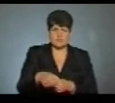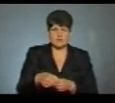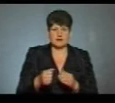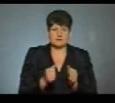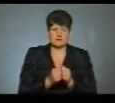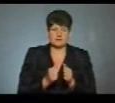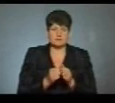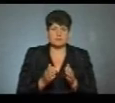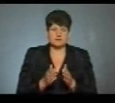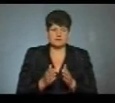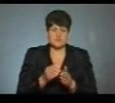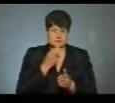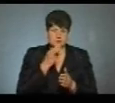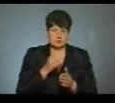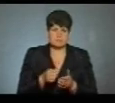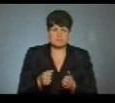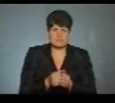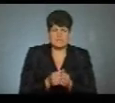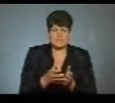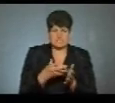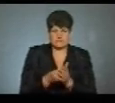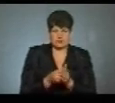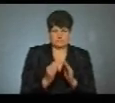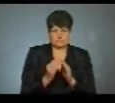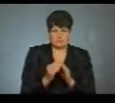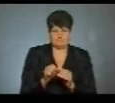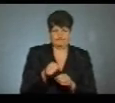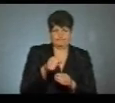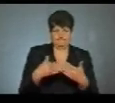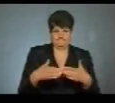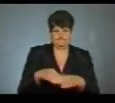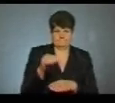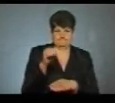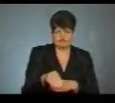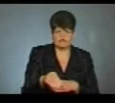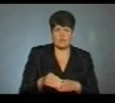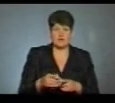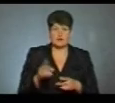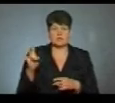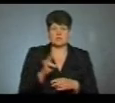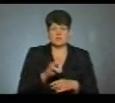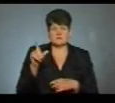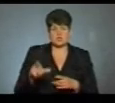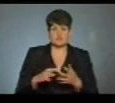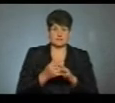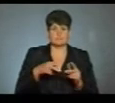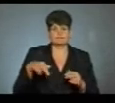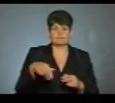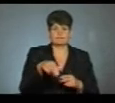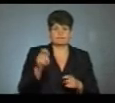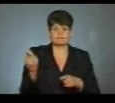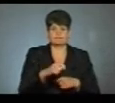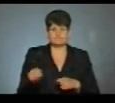цими стравами великодніми біля своїх домівок, біля воріт, і священик пройде по селу, поблагословить.